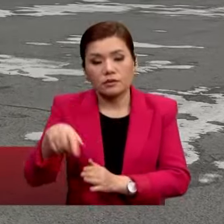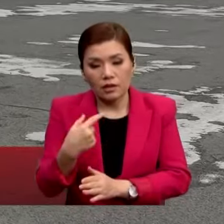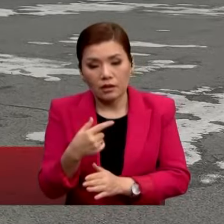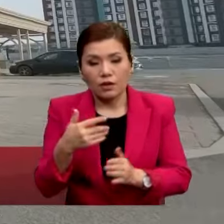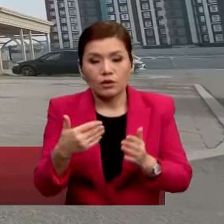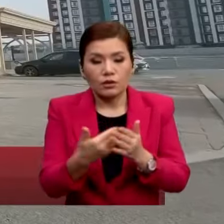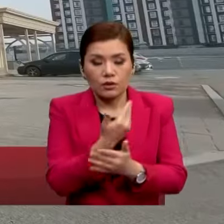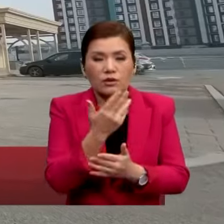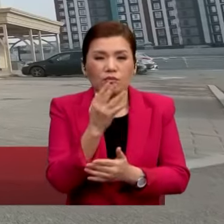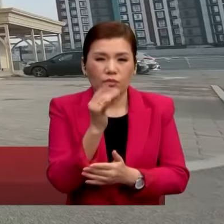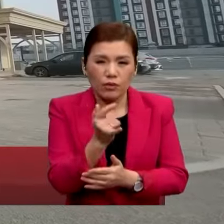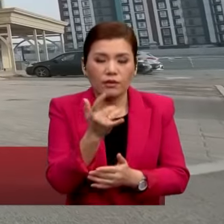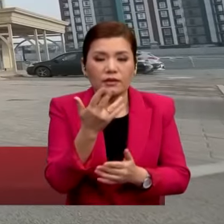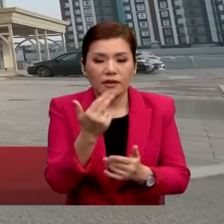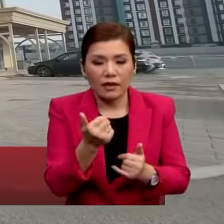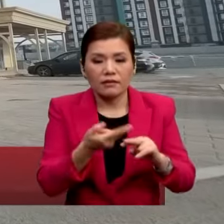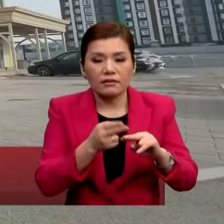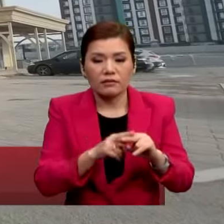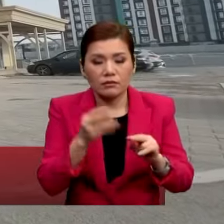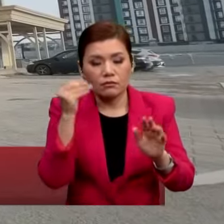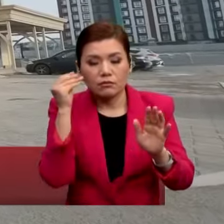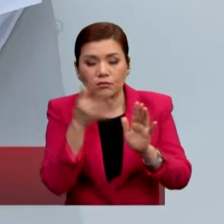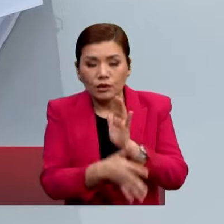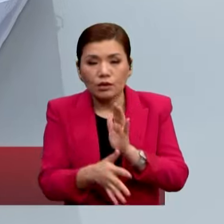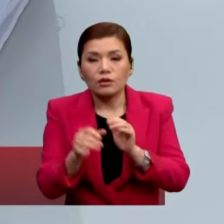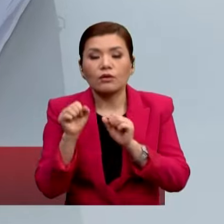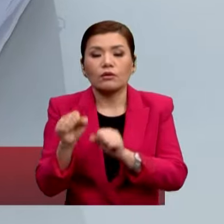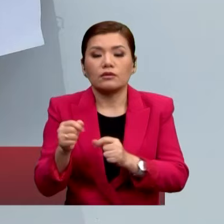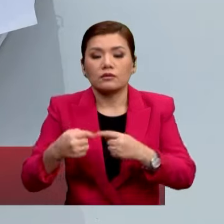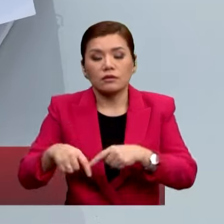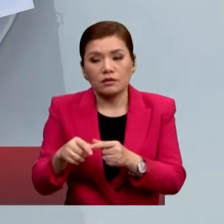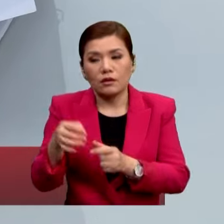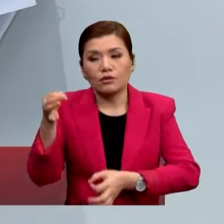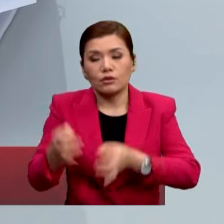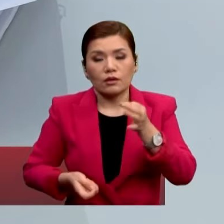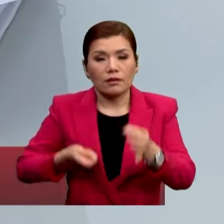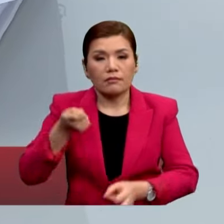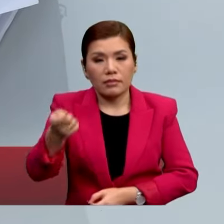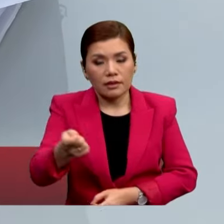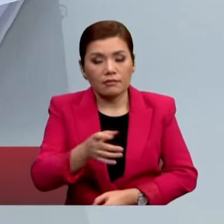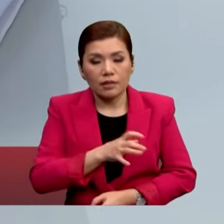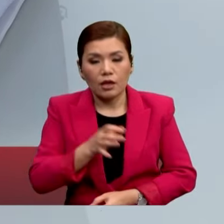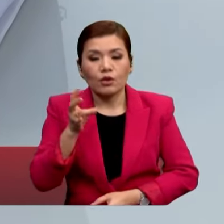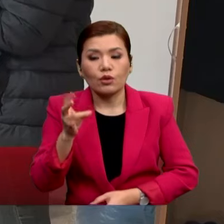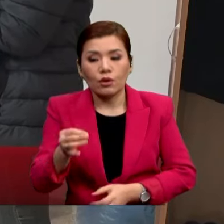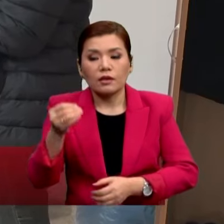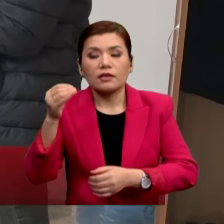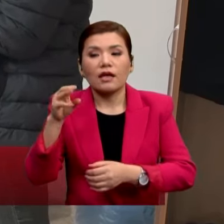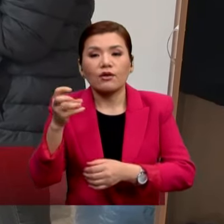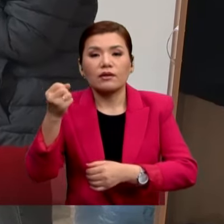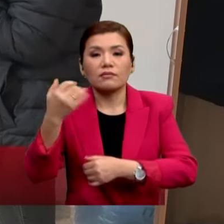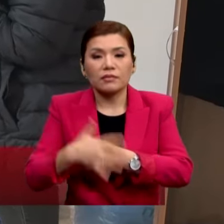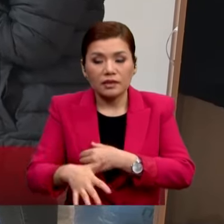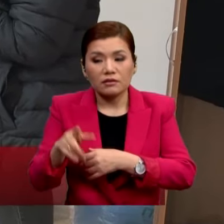қолданылған көліктің шикілігі барын білгесін қыруар ақшаға қорғаушы жалдап компанияны сотқа беріпті. Бірақ сот Toyota орталығының